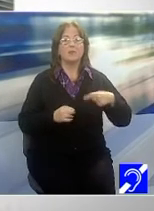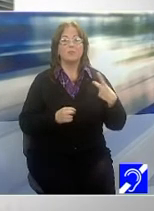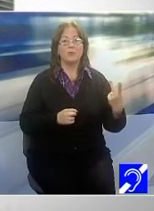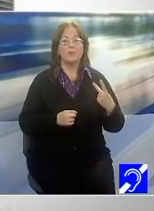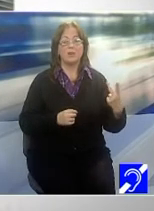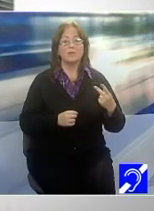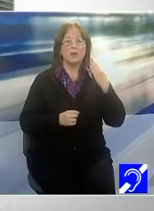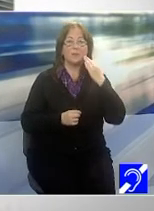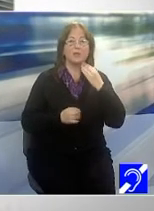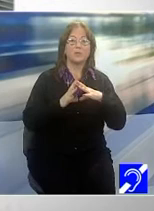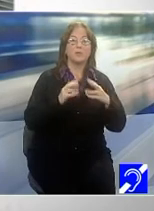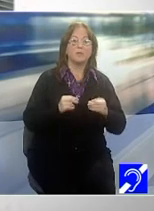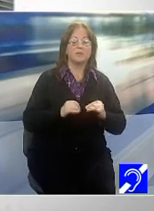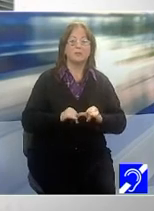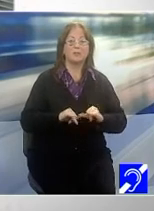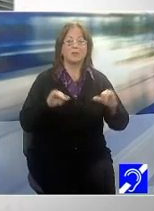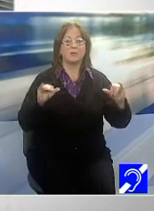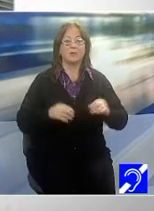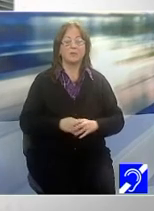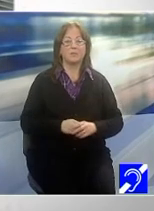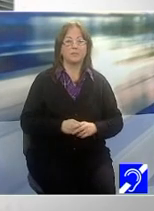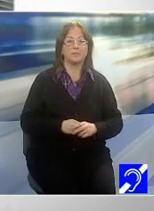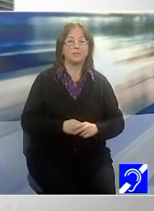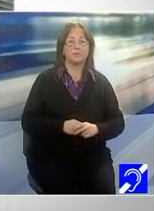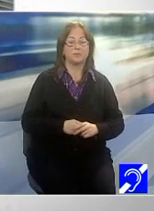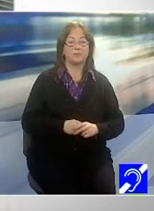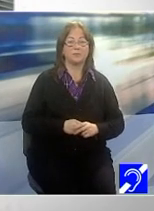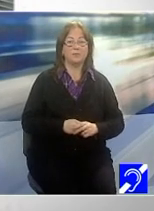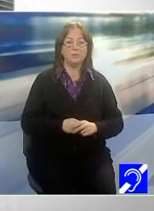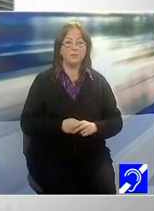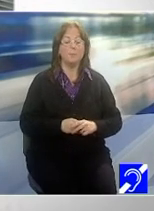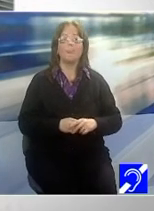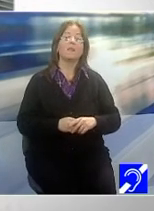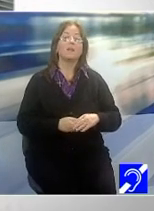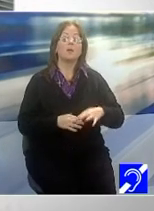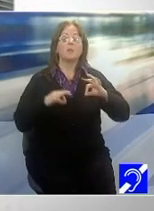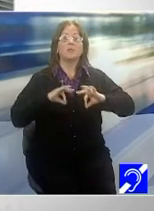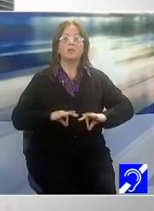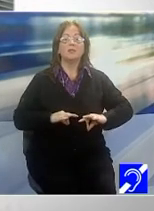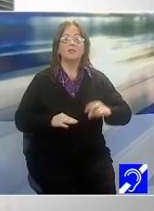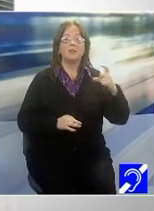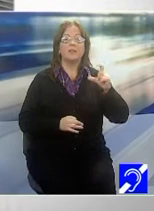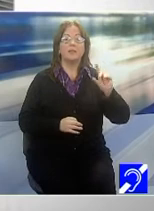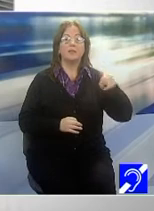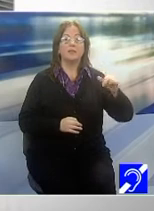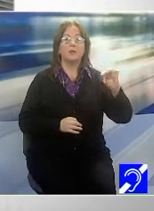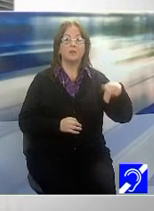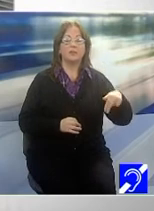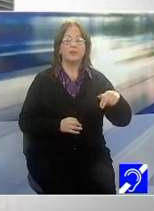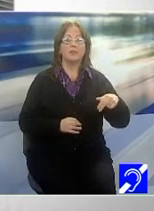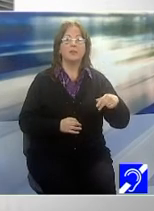1997, președintele Clinton a fost în vizită la București. El a avut atunci discuții